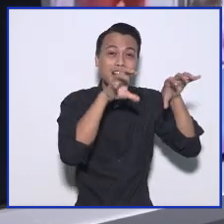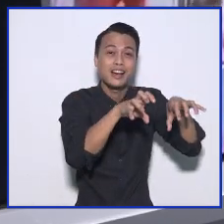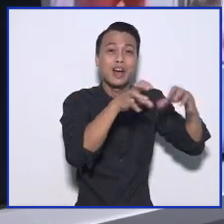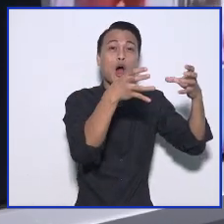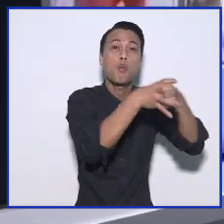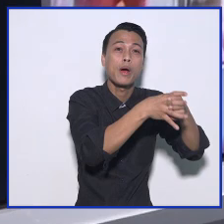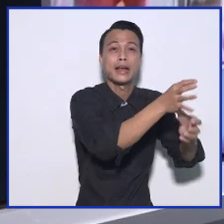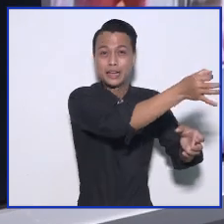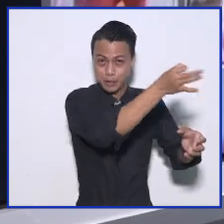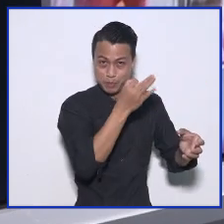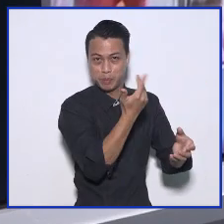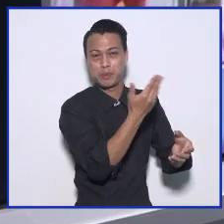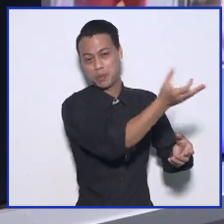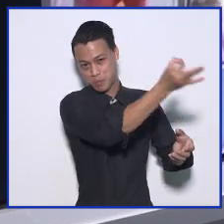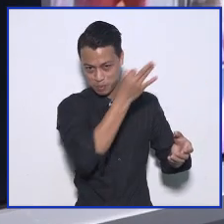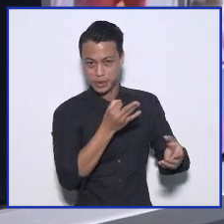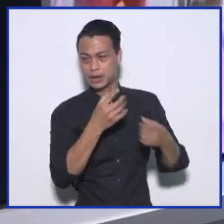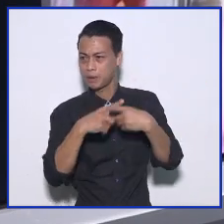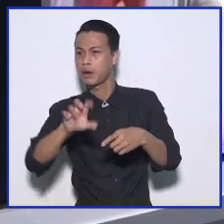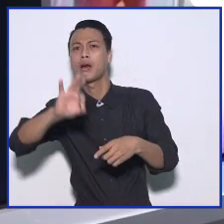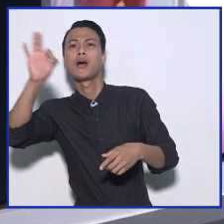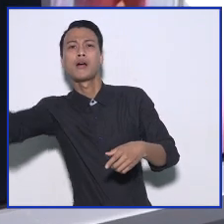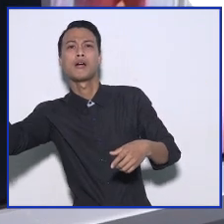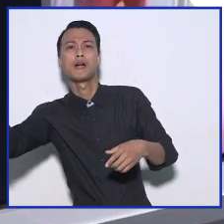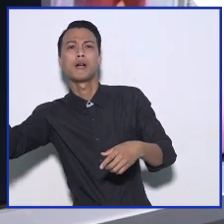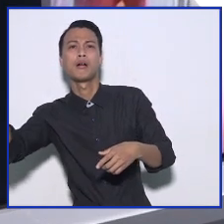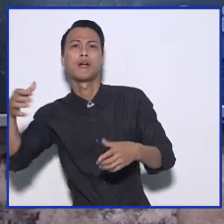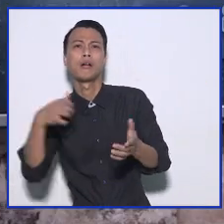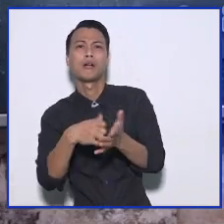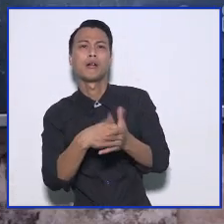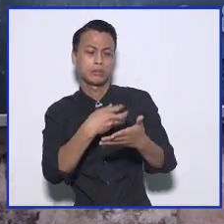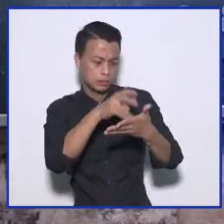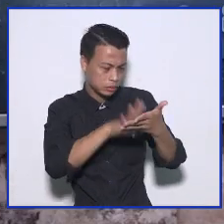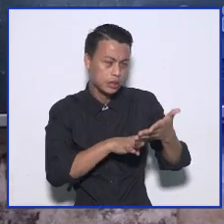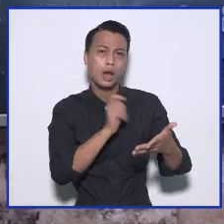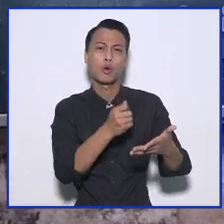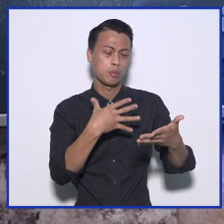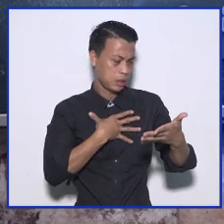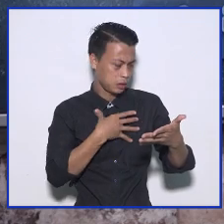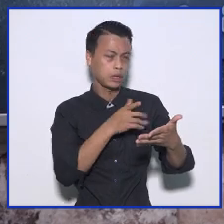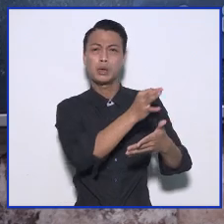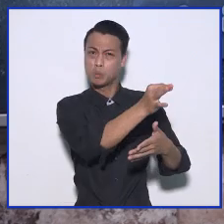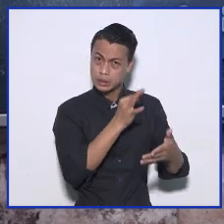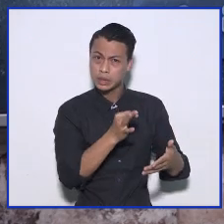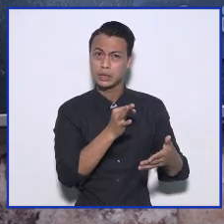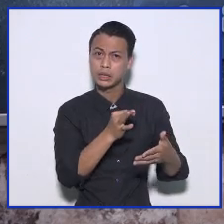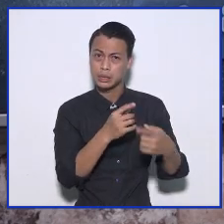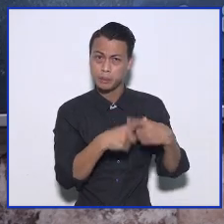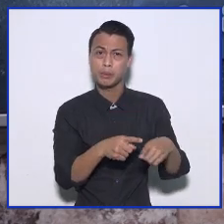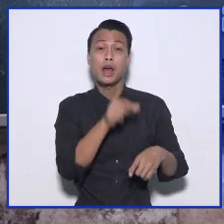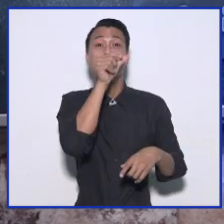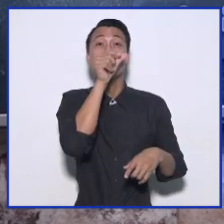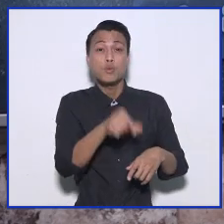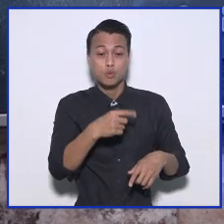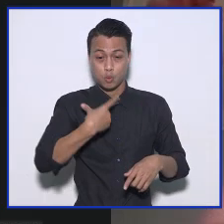လုံးဖူလုံးရတော့ထုတ်ပေးလိုက်တယ်ဒါပေမဲ့အလုပ်ထွက်သွားလို့ဆိုပြီးတော့ထုတ်မရတဲ့ကိစ္စတွေပေါ့နော်အဲ့ဒီလိုမျိုးတွေဖြစ်တယ်တချို့ဆိုရင်အလုပ်သမားကအလုပ်ထွက်သွားတယ်ဒီ